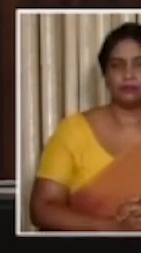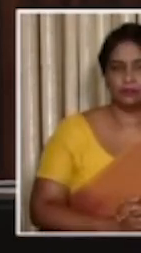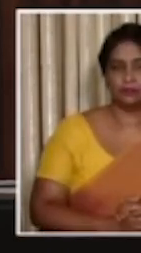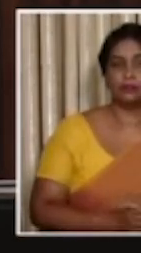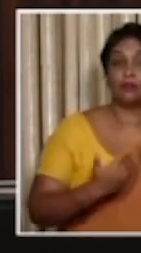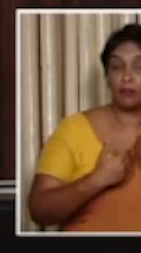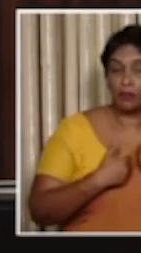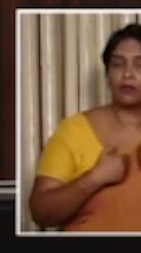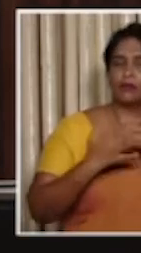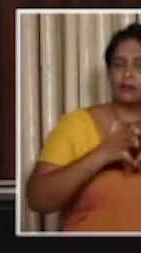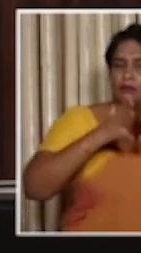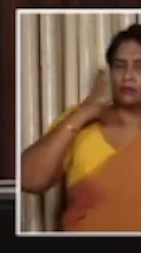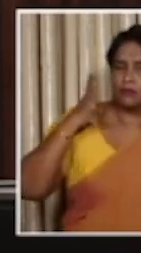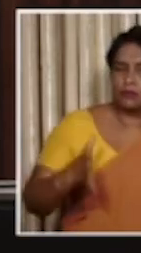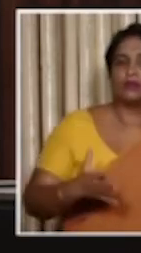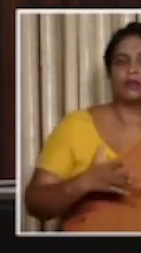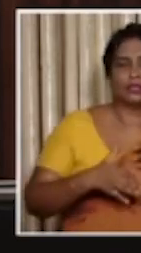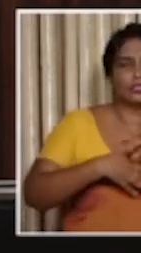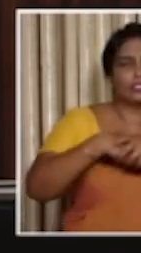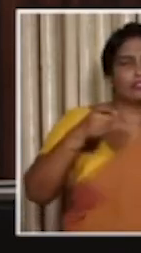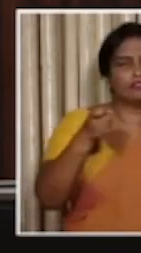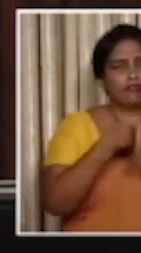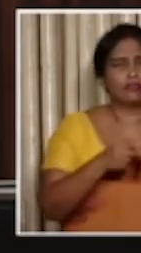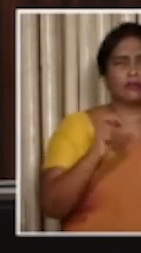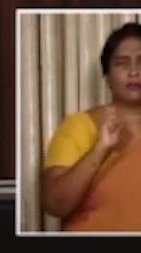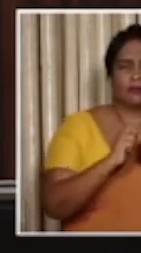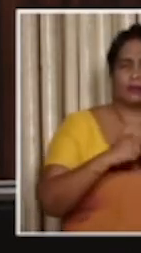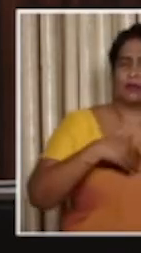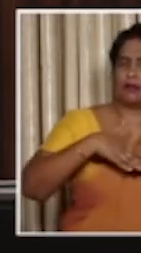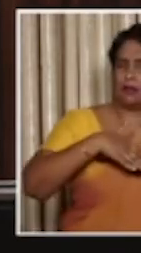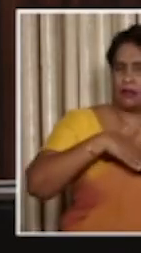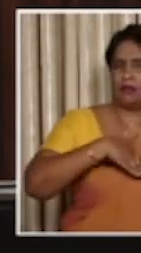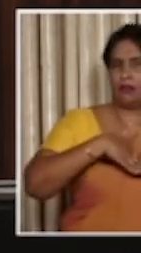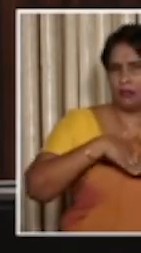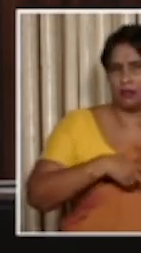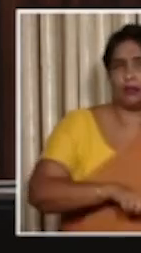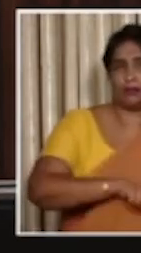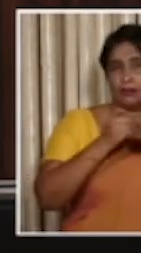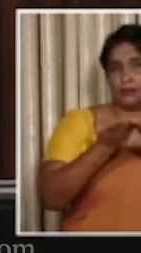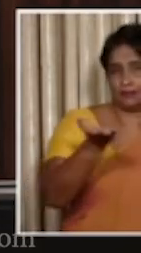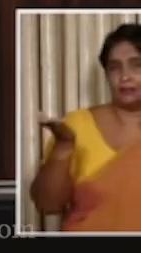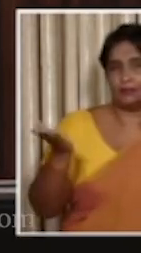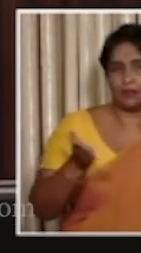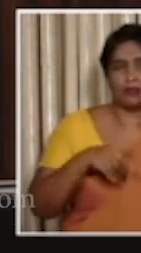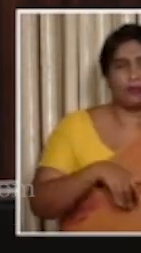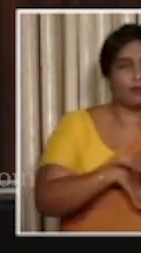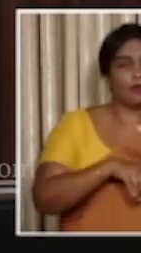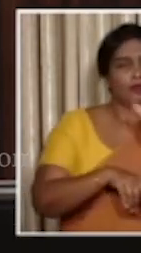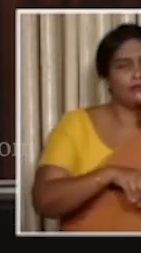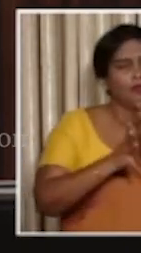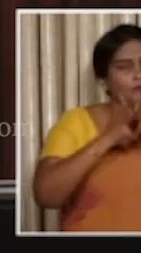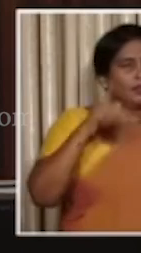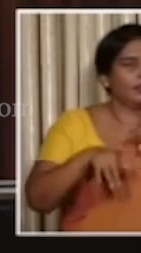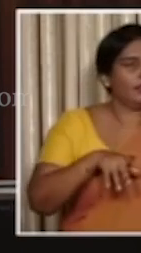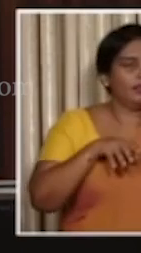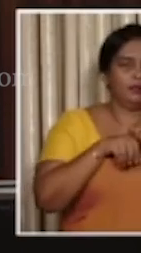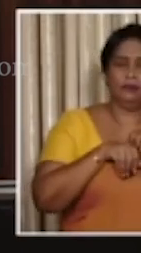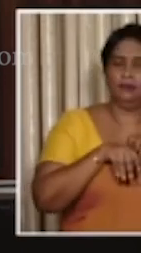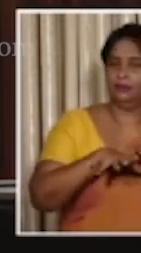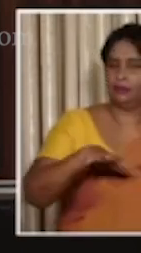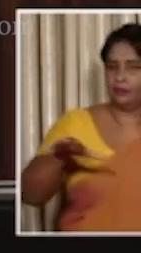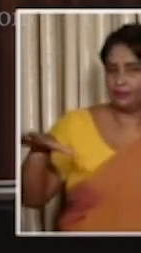අපි ඇති තරමට ජාතිවාදී ගැටුම් වලින් පීඩාවට පත්වුණු ජනතාවක්. මේ මහ පොළොව ඇති තරම් ලේ වලින් තෙත් වෙලා